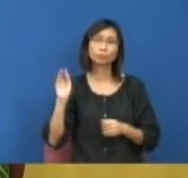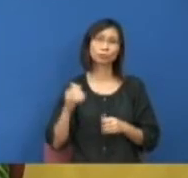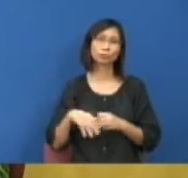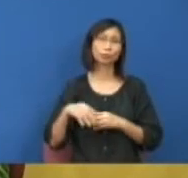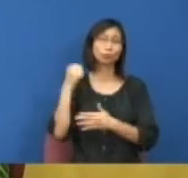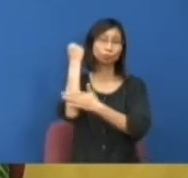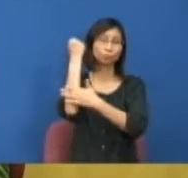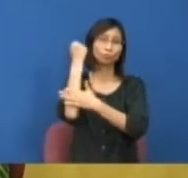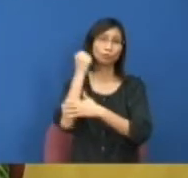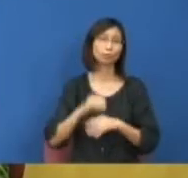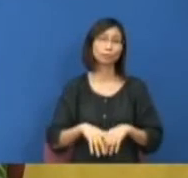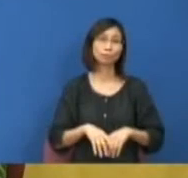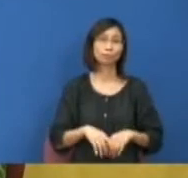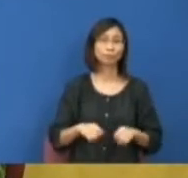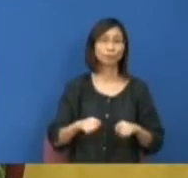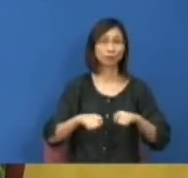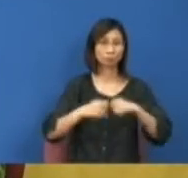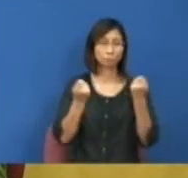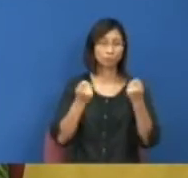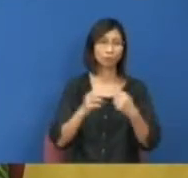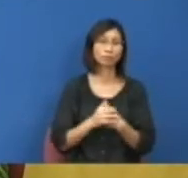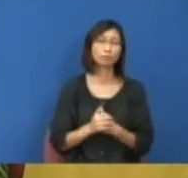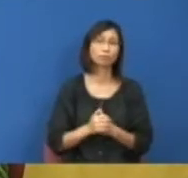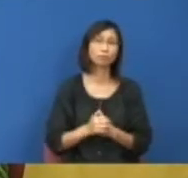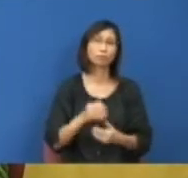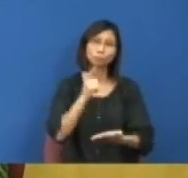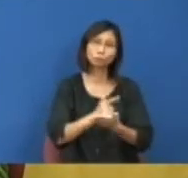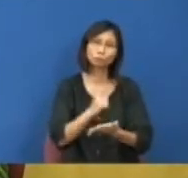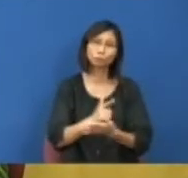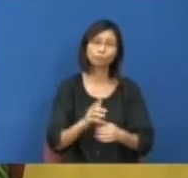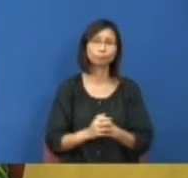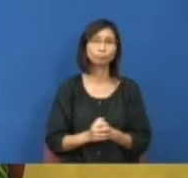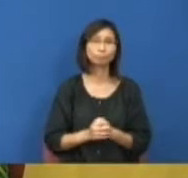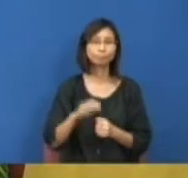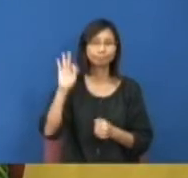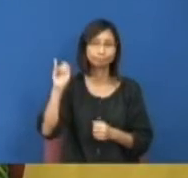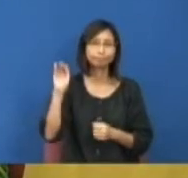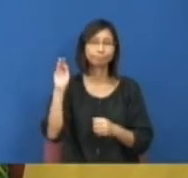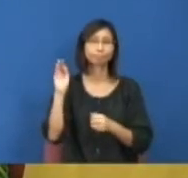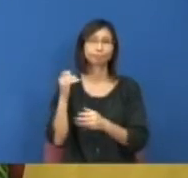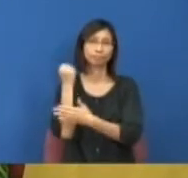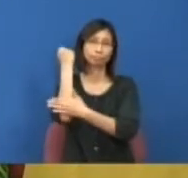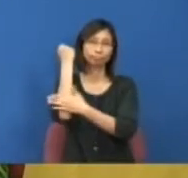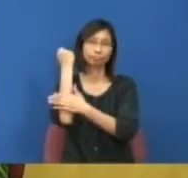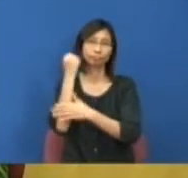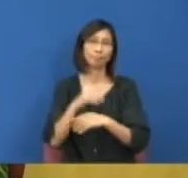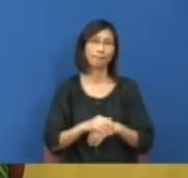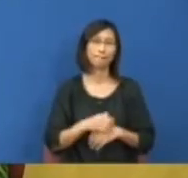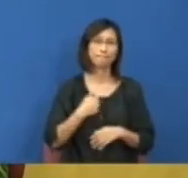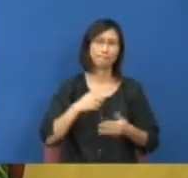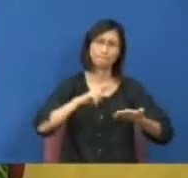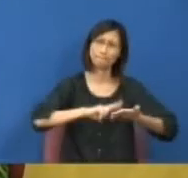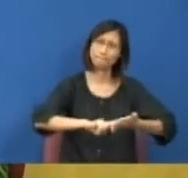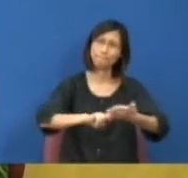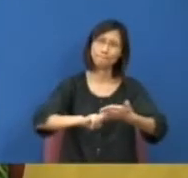個好，即係一個好重要部分嗰個議會啦。嗱，即係當然我話法國革命，其實我哋會相信為